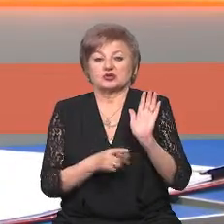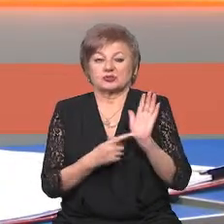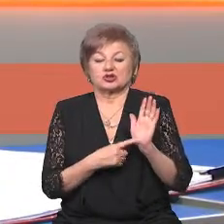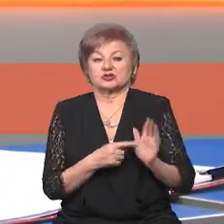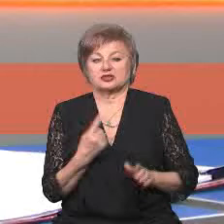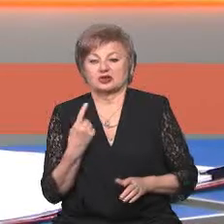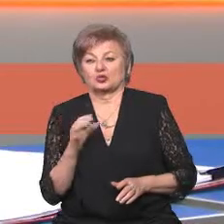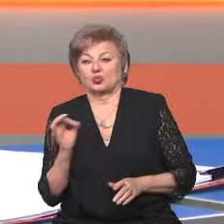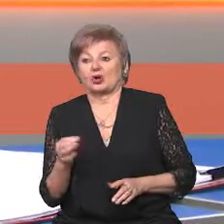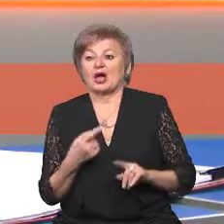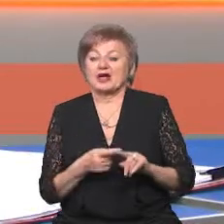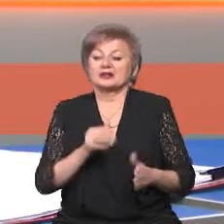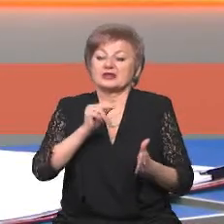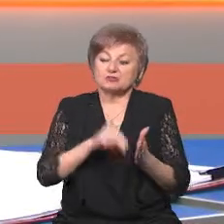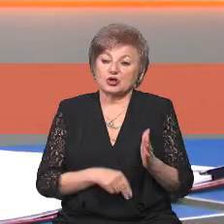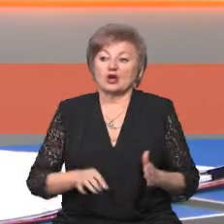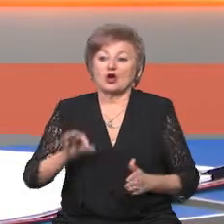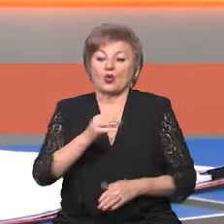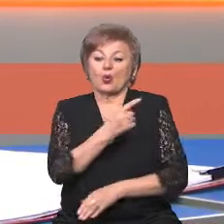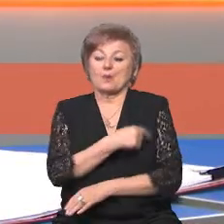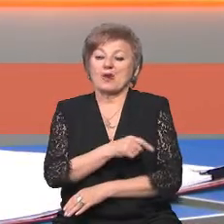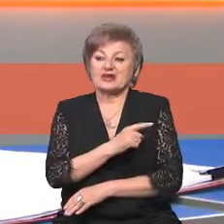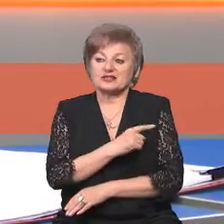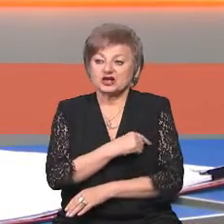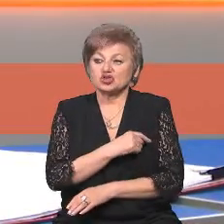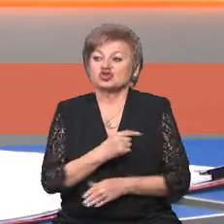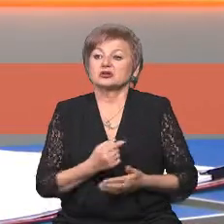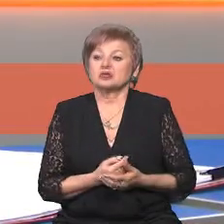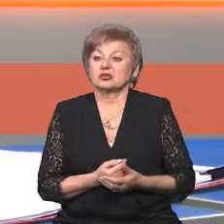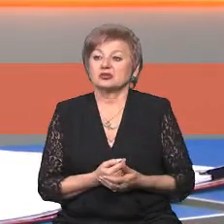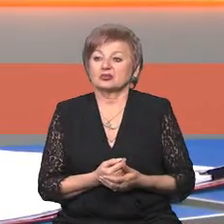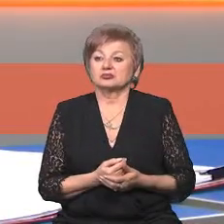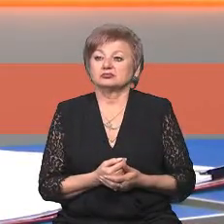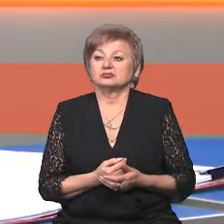086-1О. Тобто це довідка про медичний